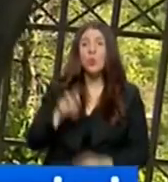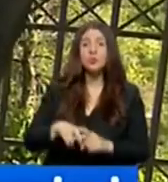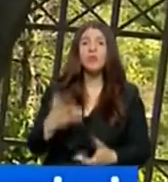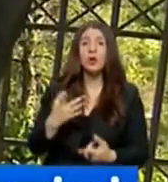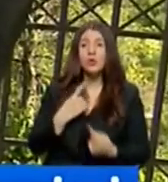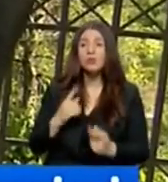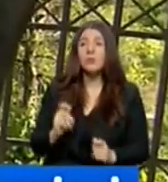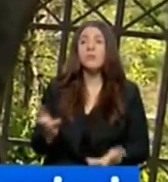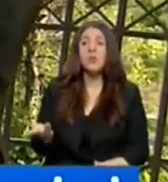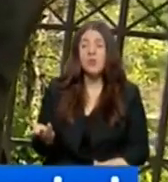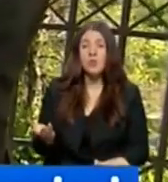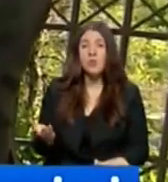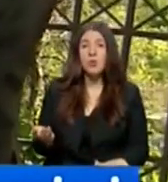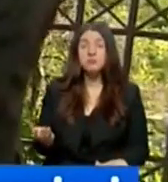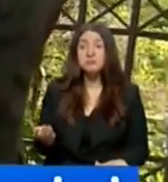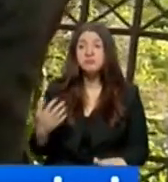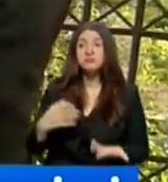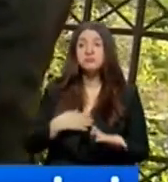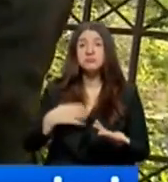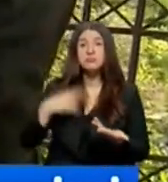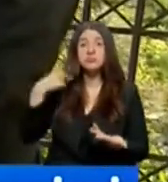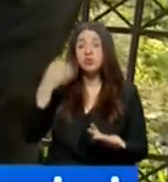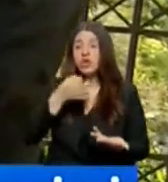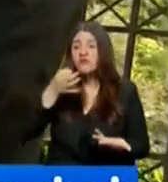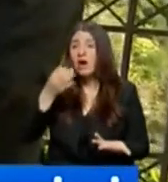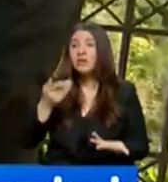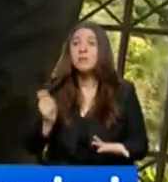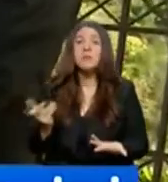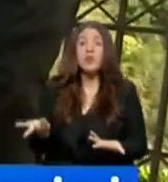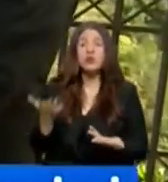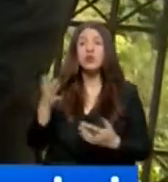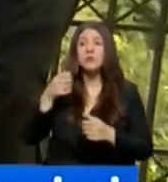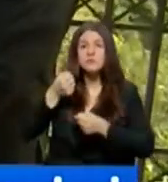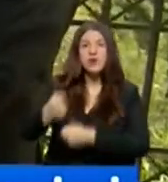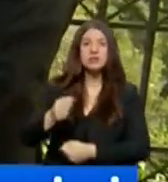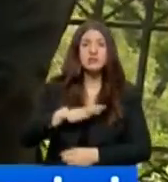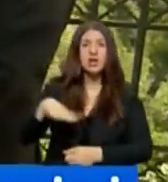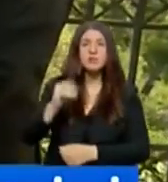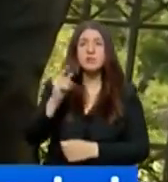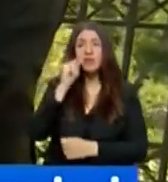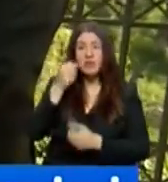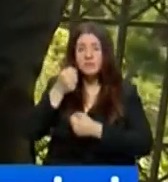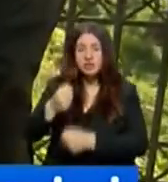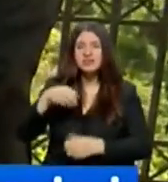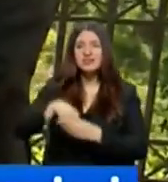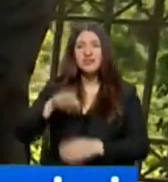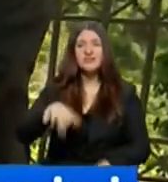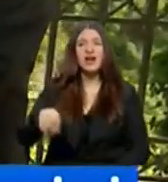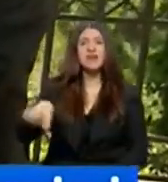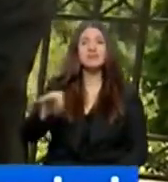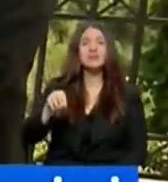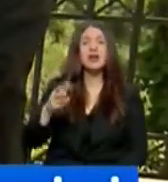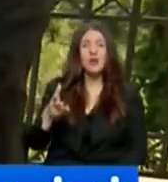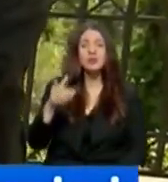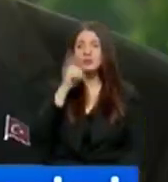oturamıyorlar, konuşamıyorlar, kendi düşüncelerini ifade edemiyorlar. Çünkü baskı altındalar. Bir kişinin baskısı altındalar. O